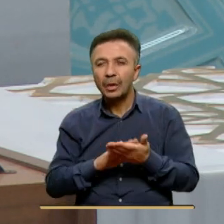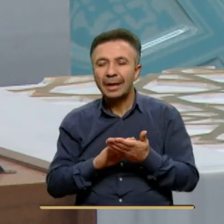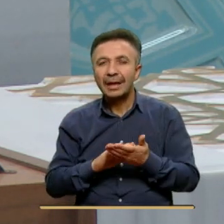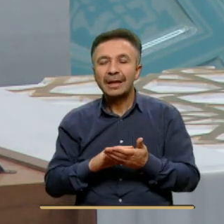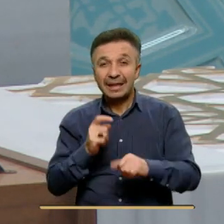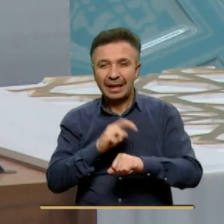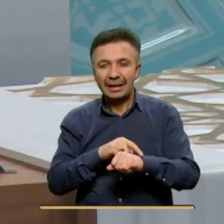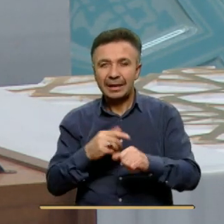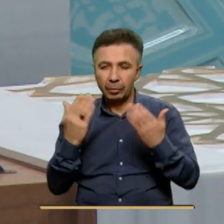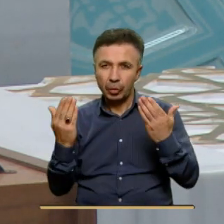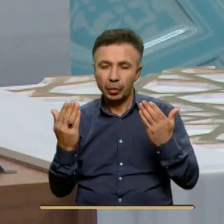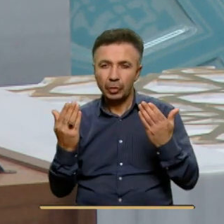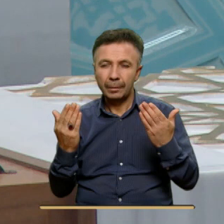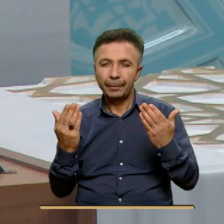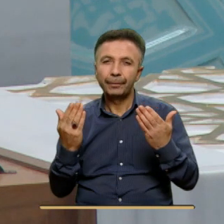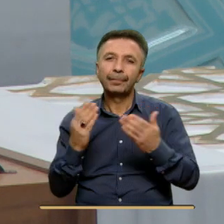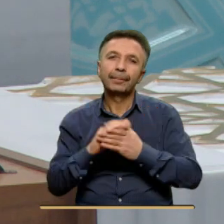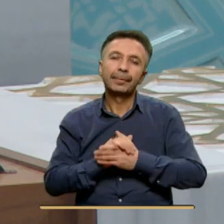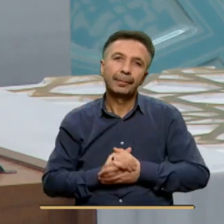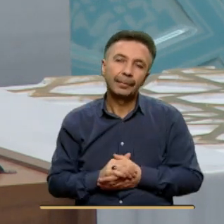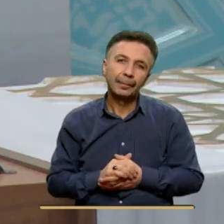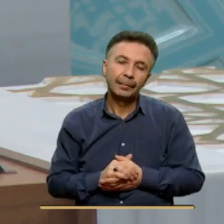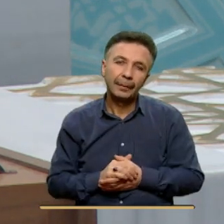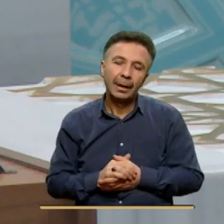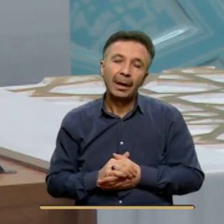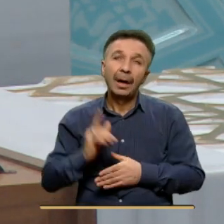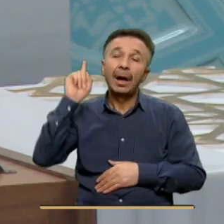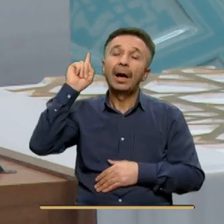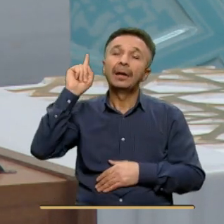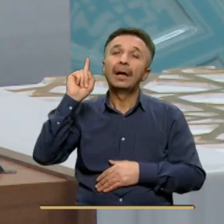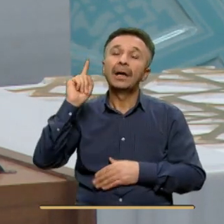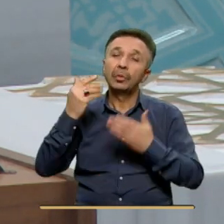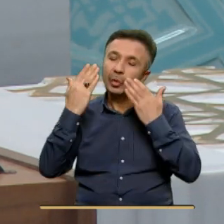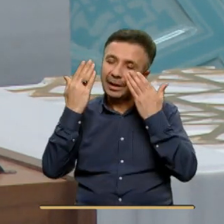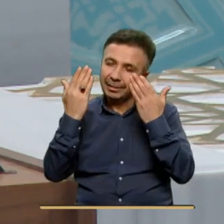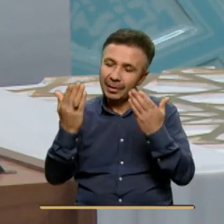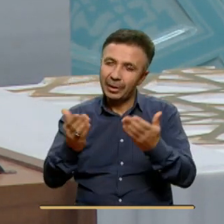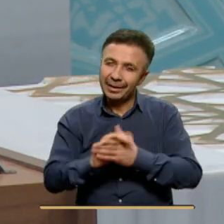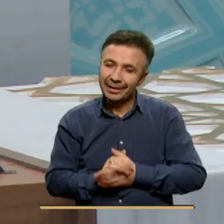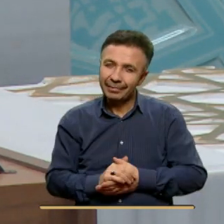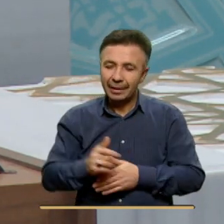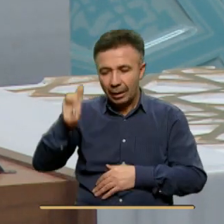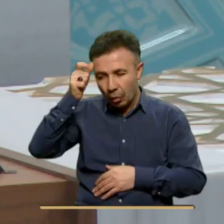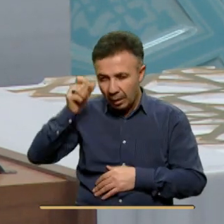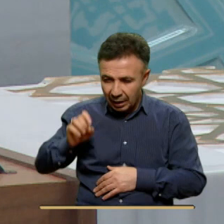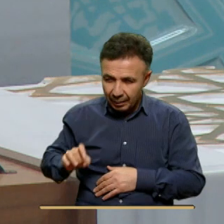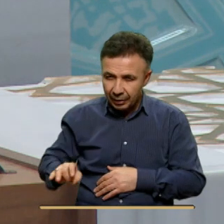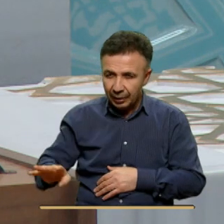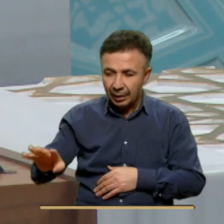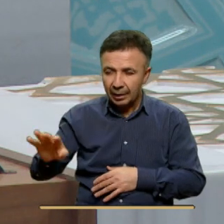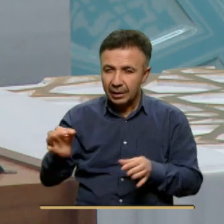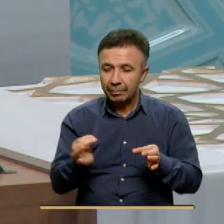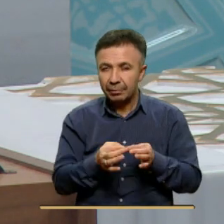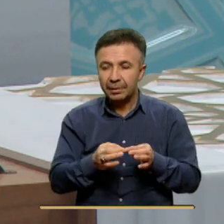Amin. Sübhane Rabbiyel Aliyyil A'lel Vehhab. Eûzu billahi